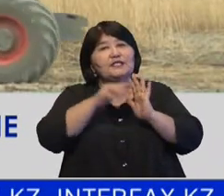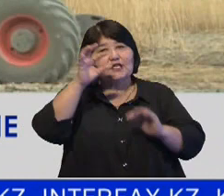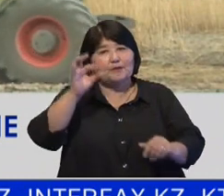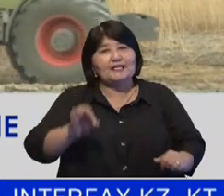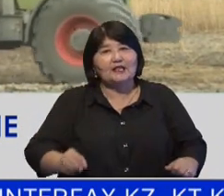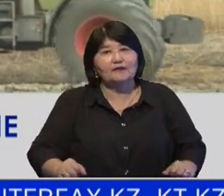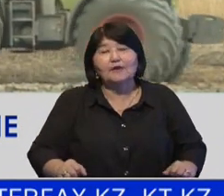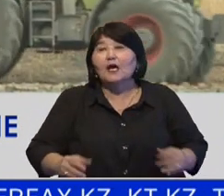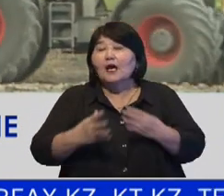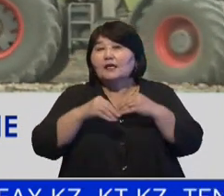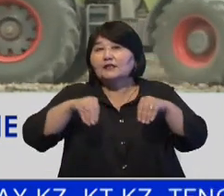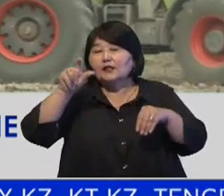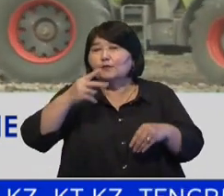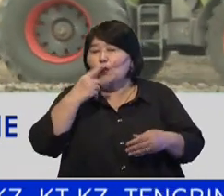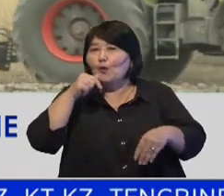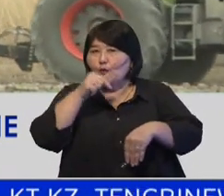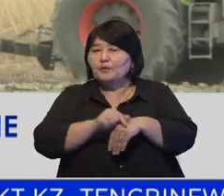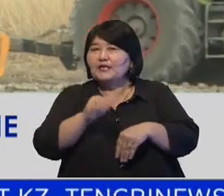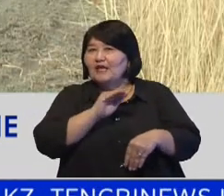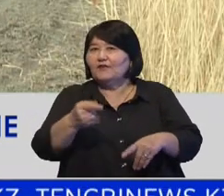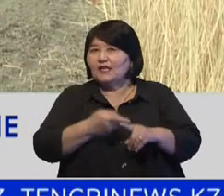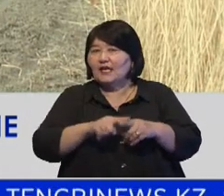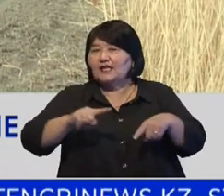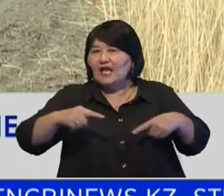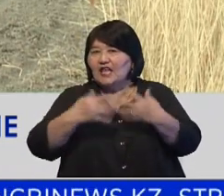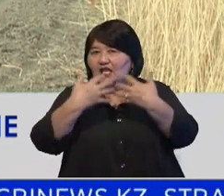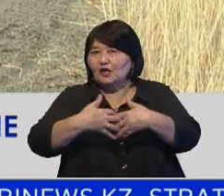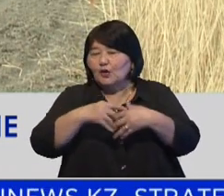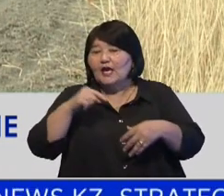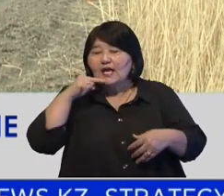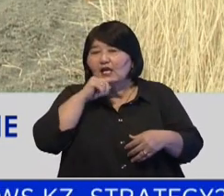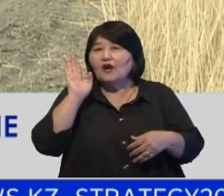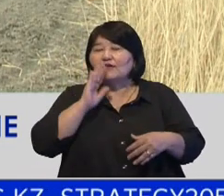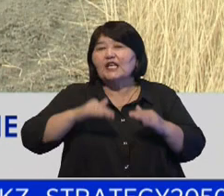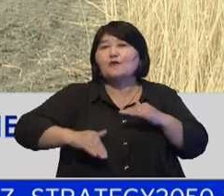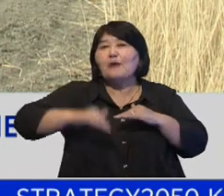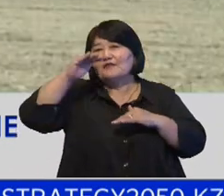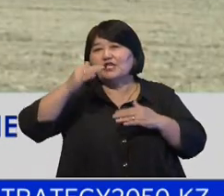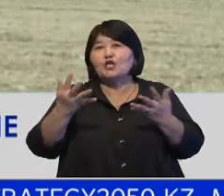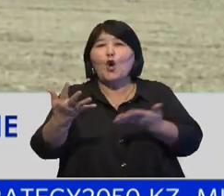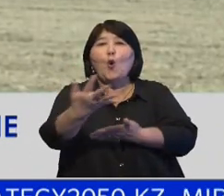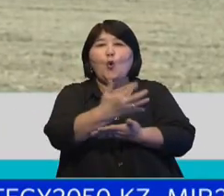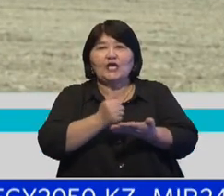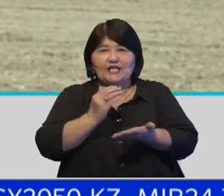70%. Земледельцы уже убедились в эффективности данной технологии для экономии воды и повышения урожайности.